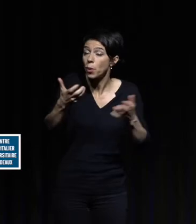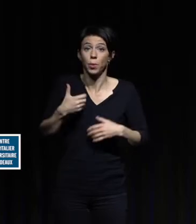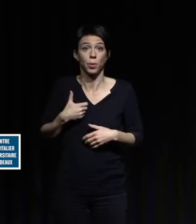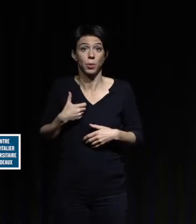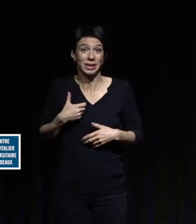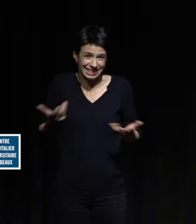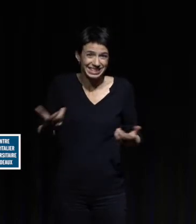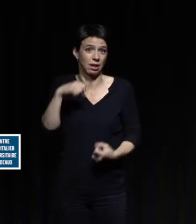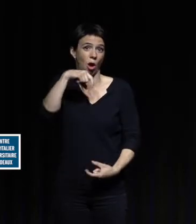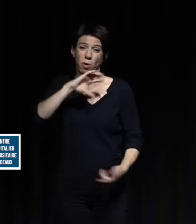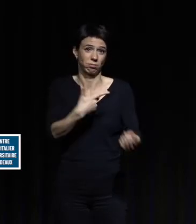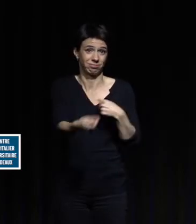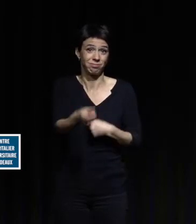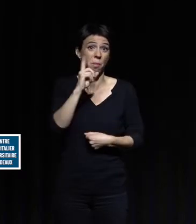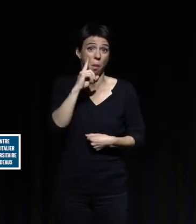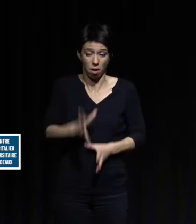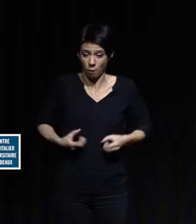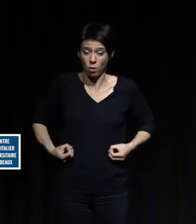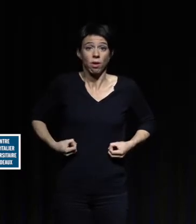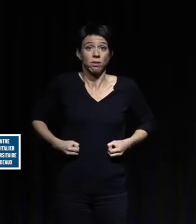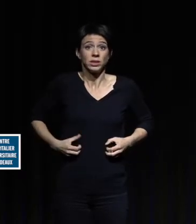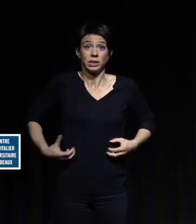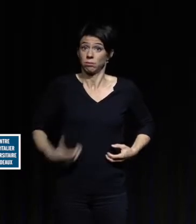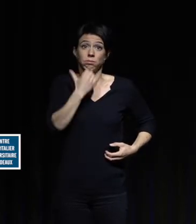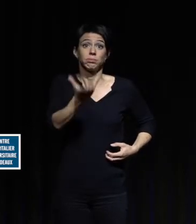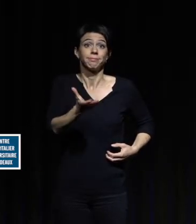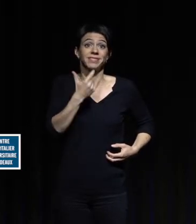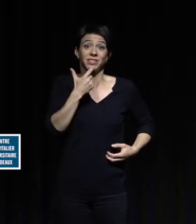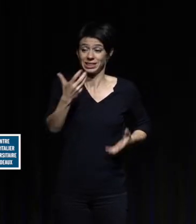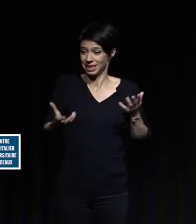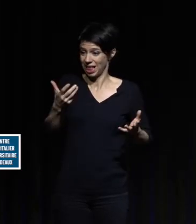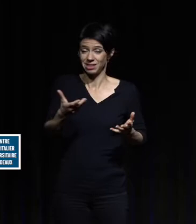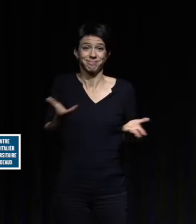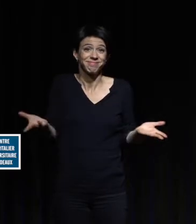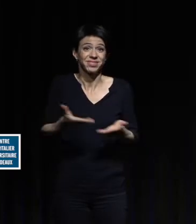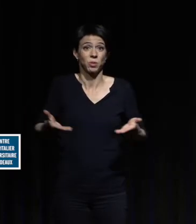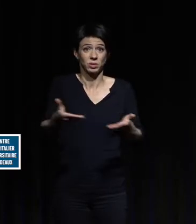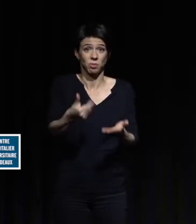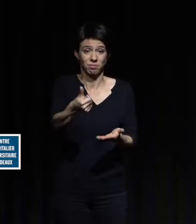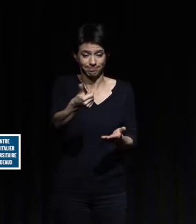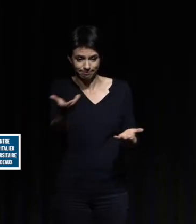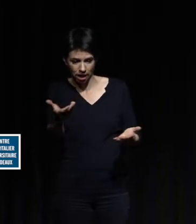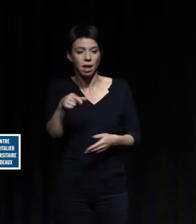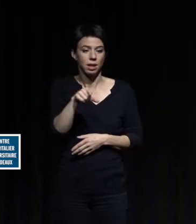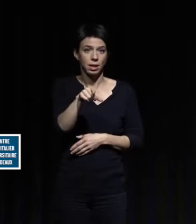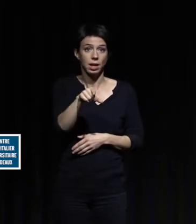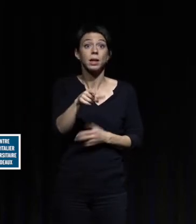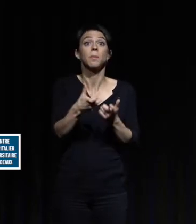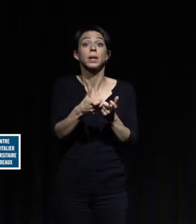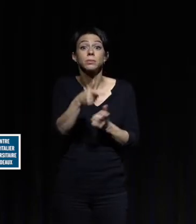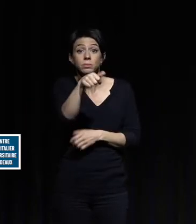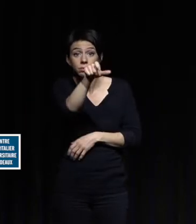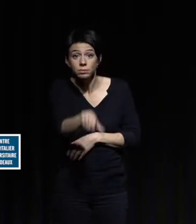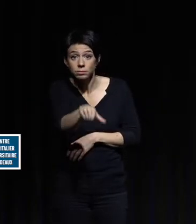ça lui bloquera son ovulation. Donc, on aura souvent une dichotomie à une prise en charge un peu plus chirurgicale en cas de désir d'enfant